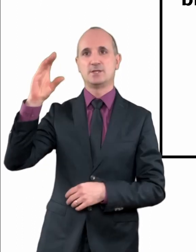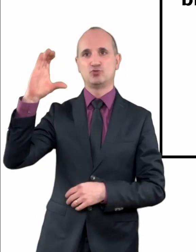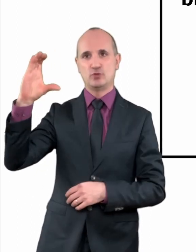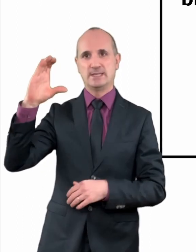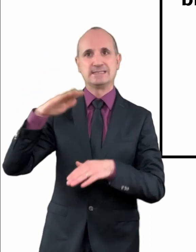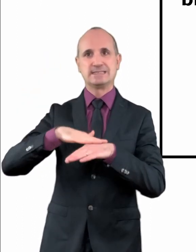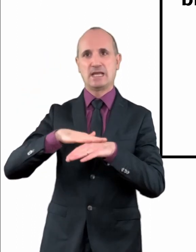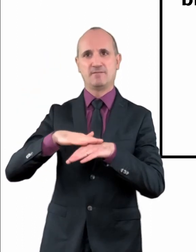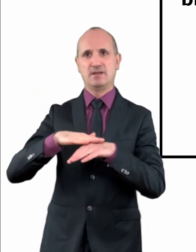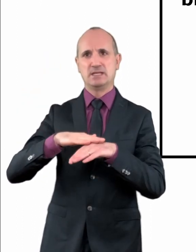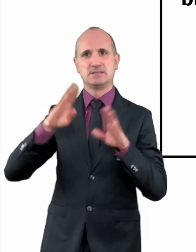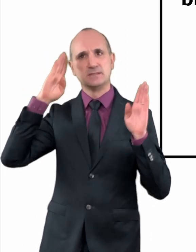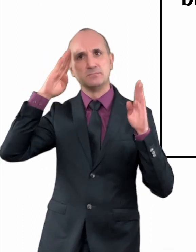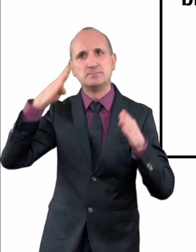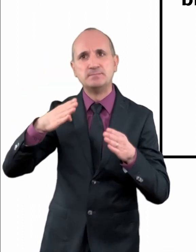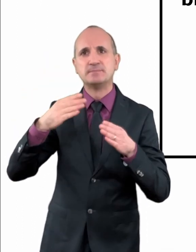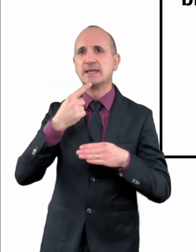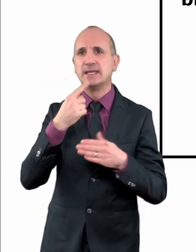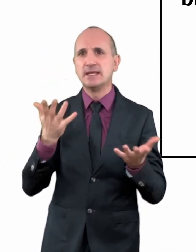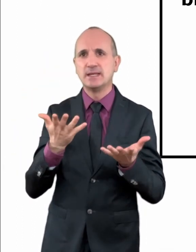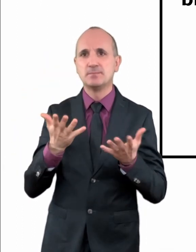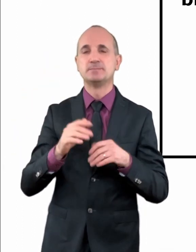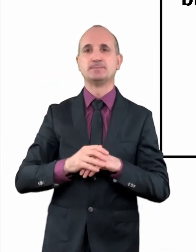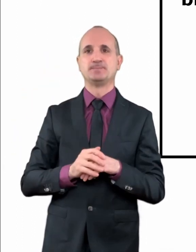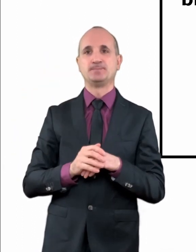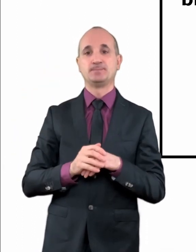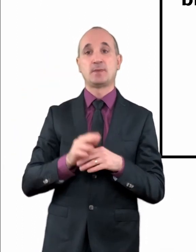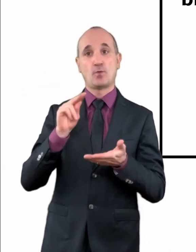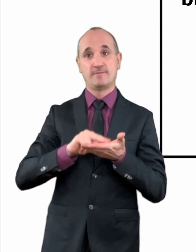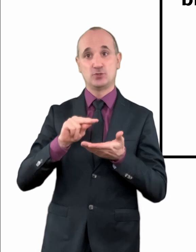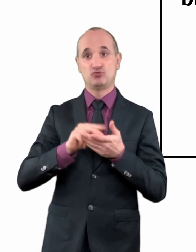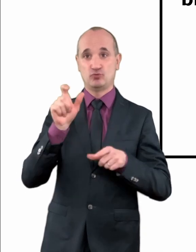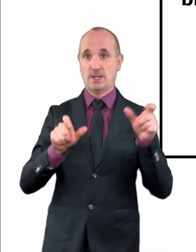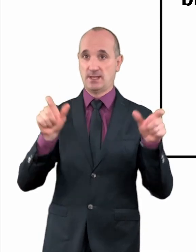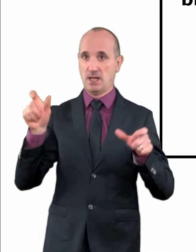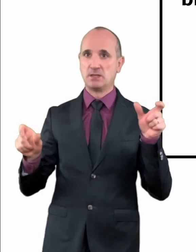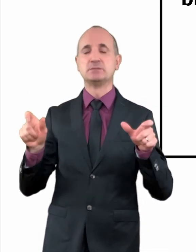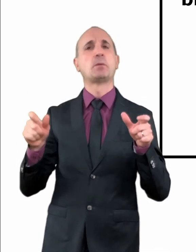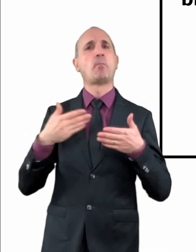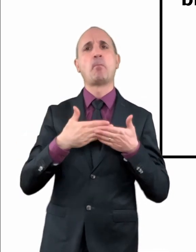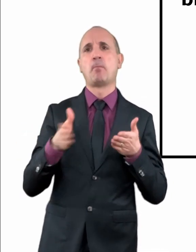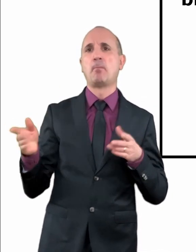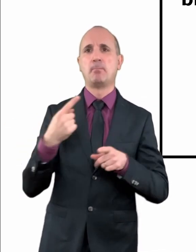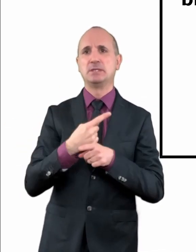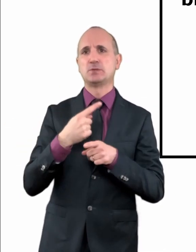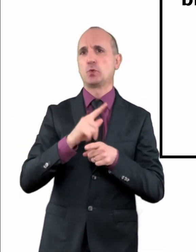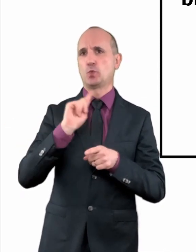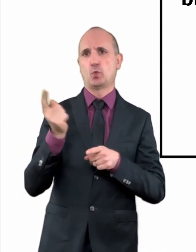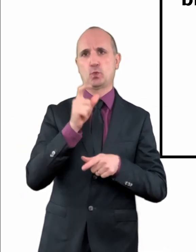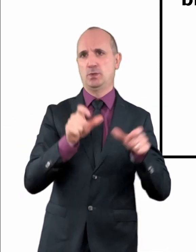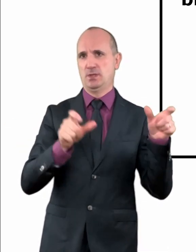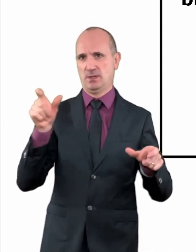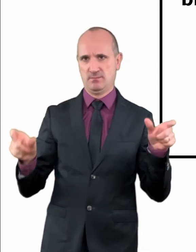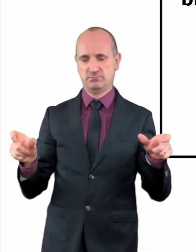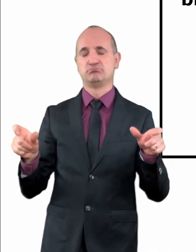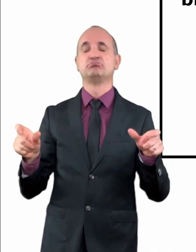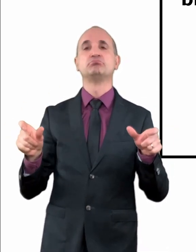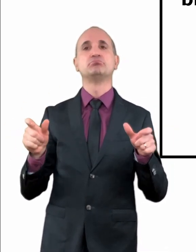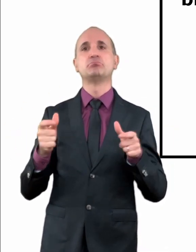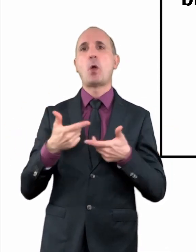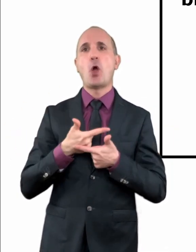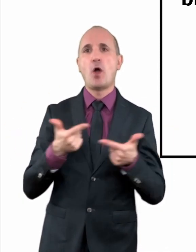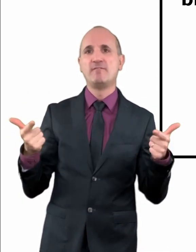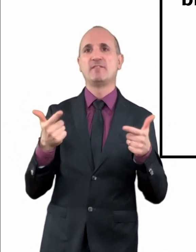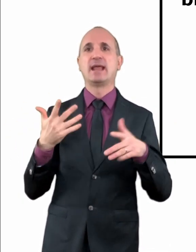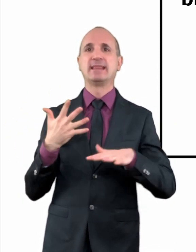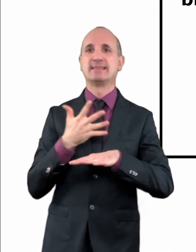i servizi offerti dagli udc a chi sono rivolti gli uffici della cittadinanza sono aperte ai bisogni di tutta la comunità